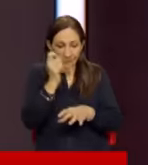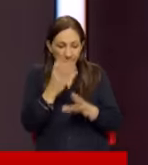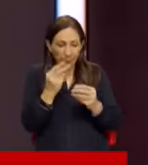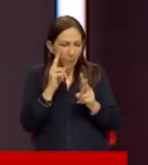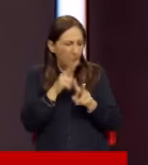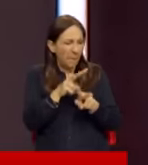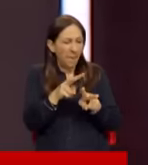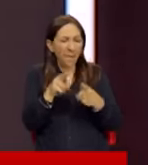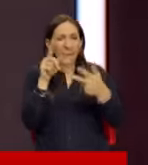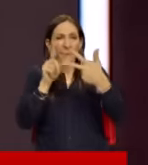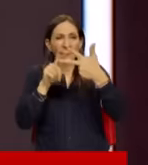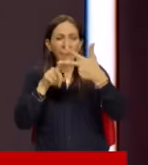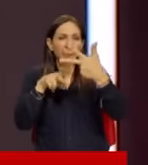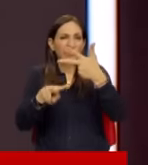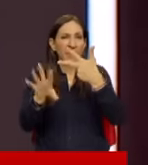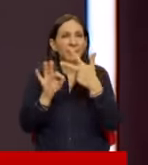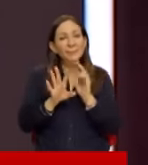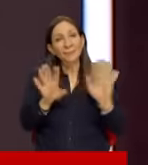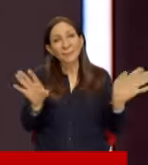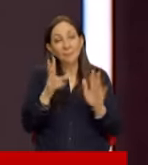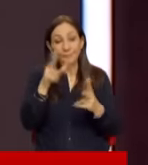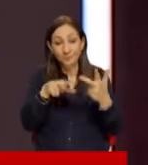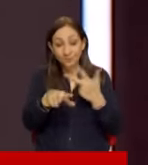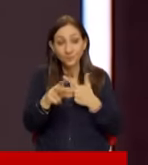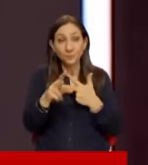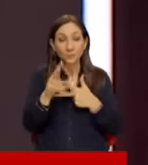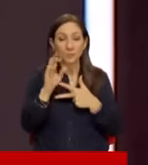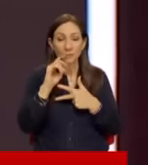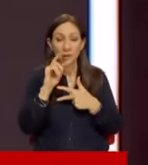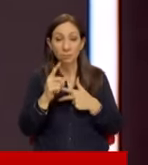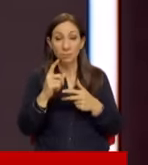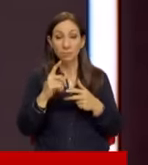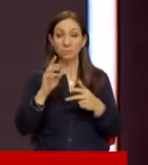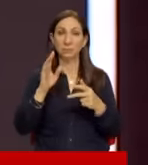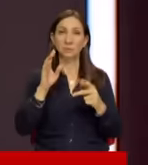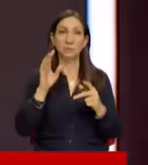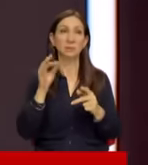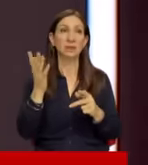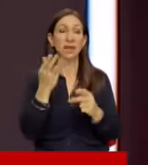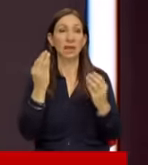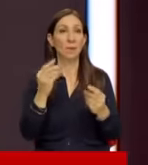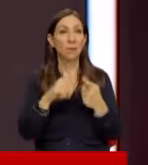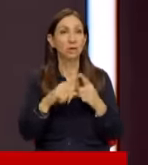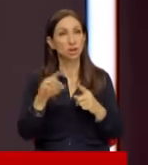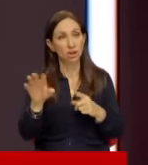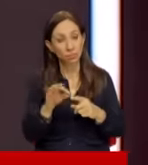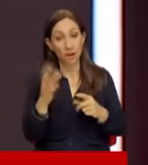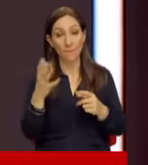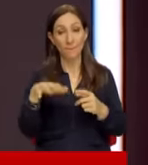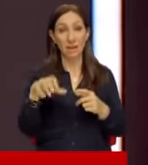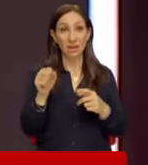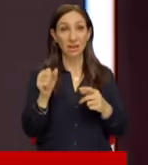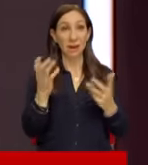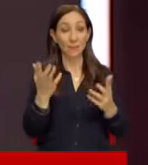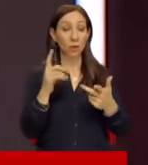noktada üçüncü yolu da çizmiş. Yani üçüncü yolda ancak doktriner partilere tenezzül etmiş. Mesela İyi Parti hem merkeze oynayacağım